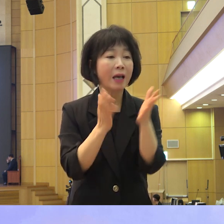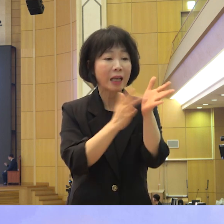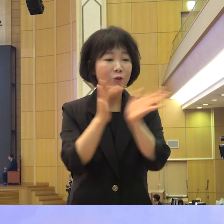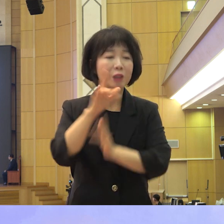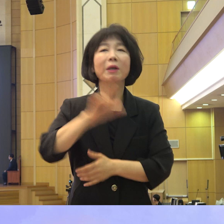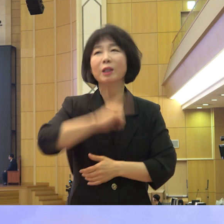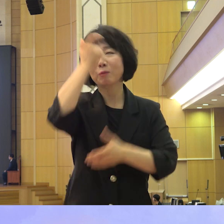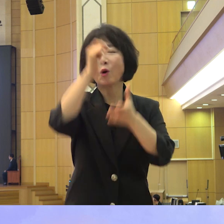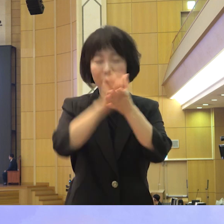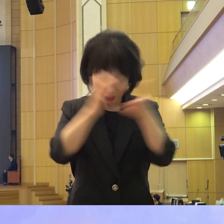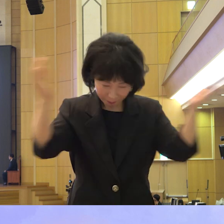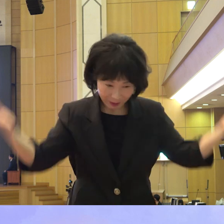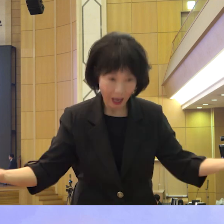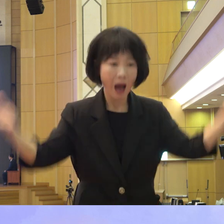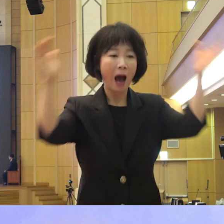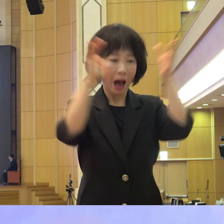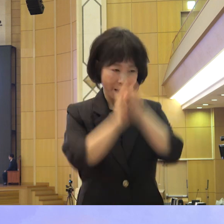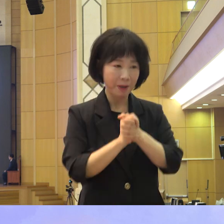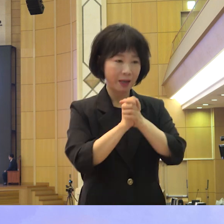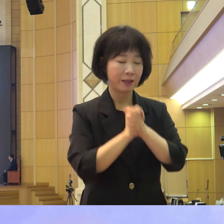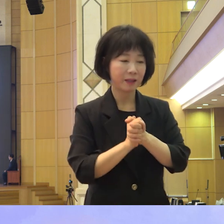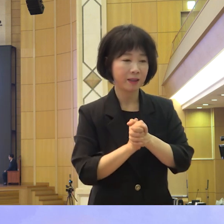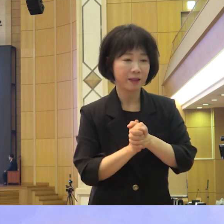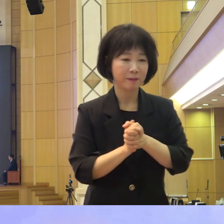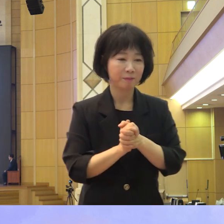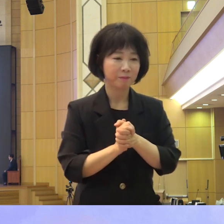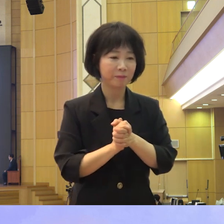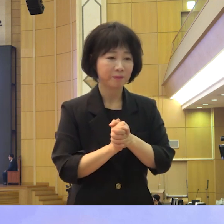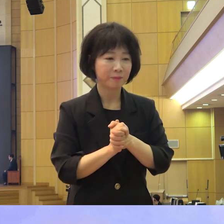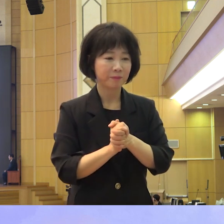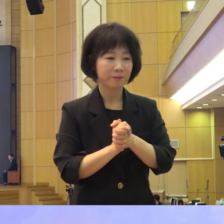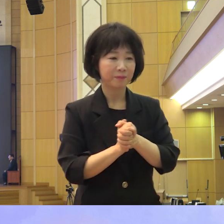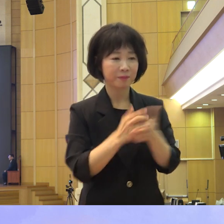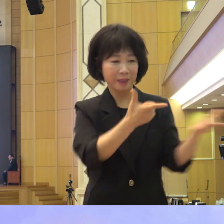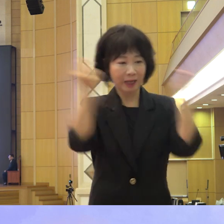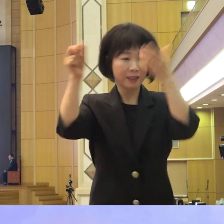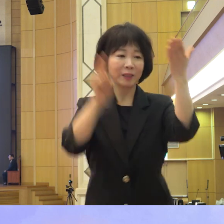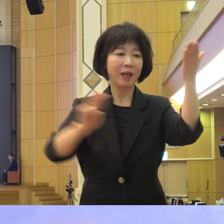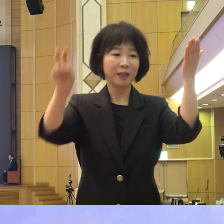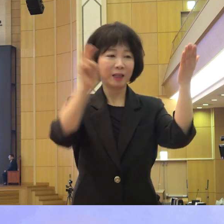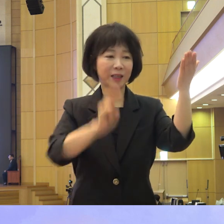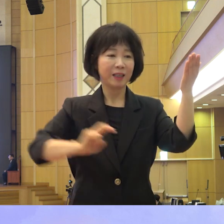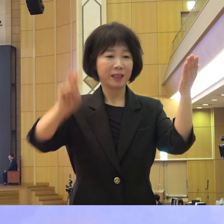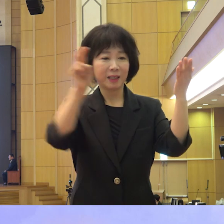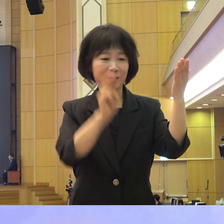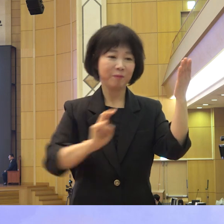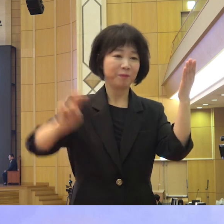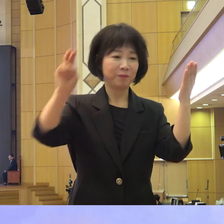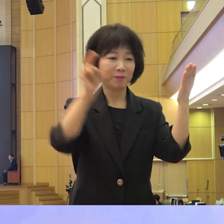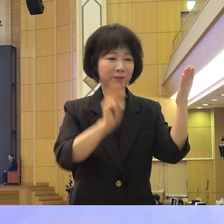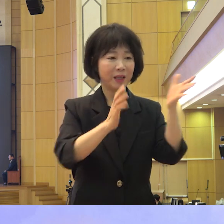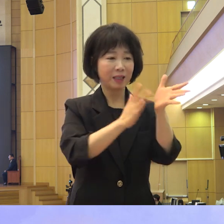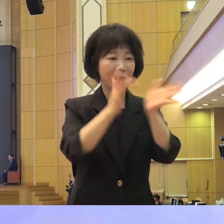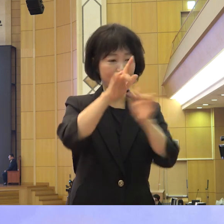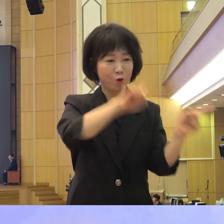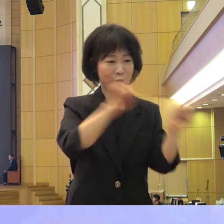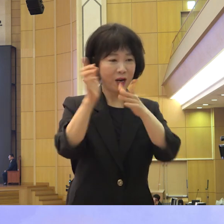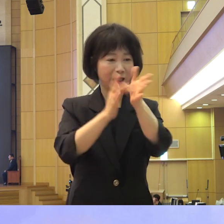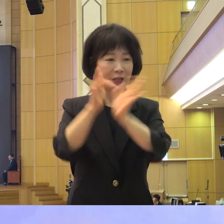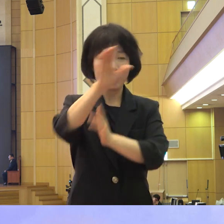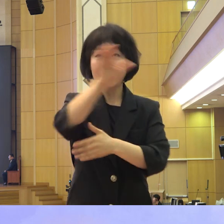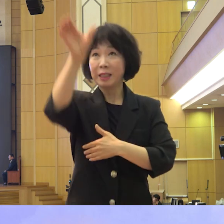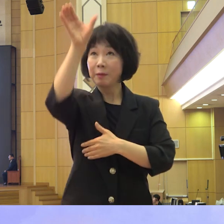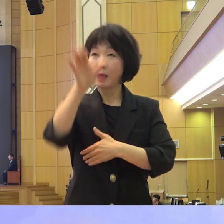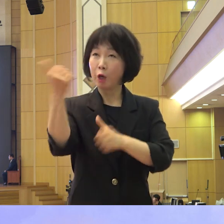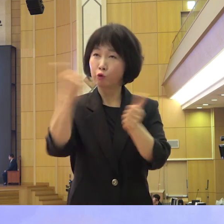예수님의 이름으로 기도드렸사옵나이다. 아멘. 예수 돌아가신 주님,